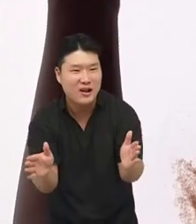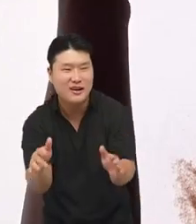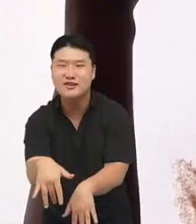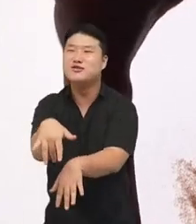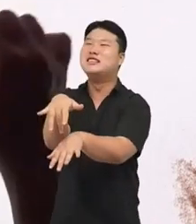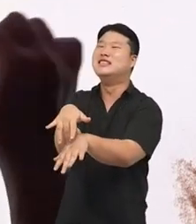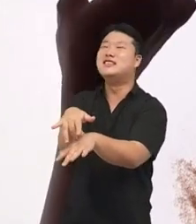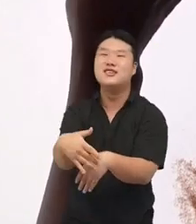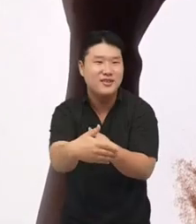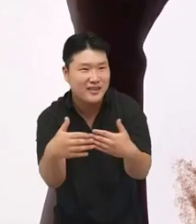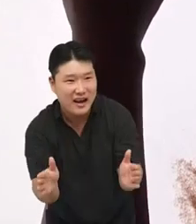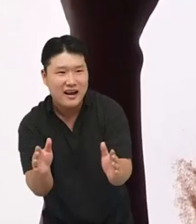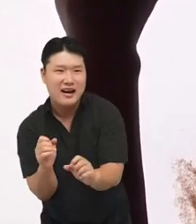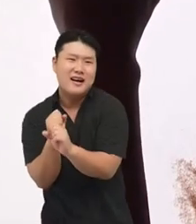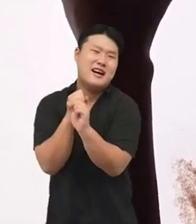귀신통 납시오!